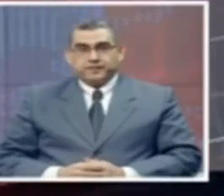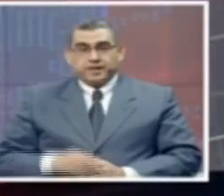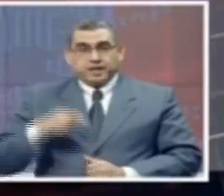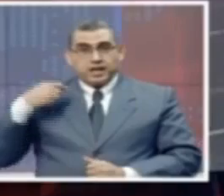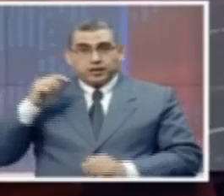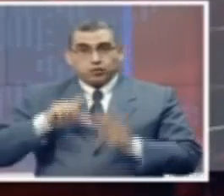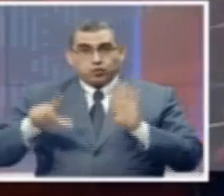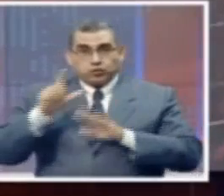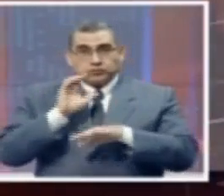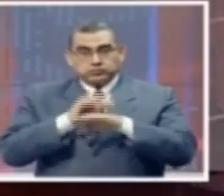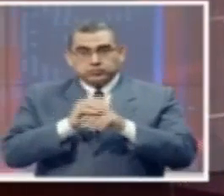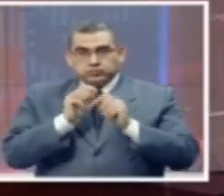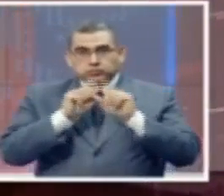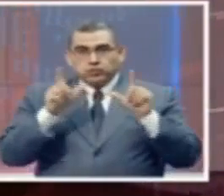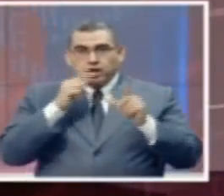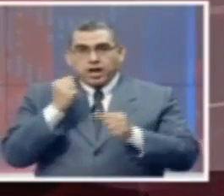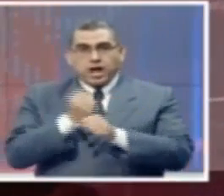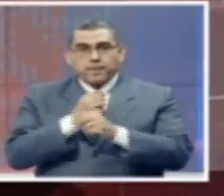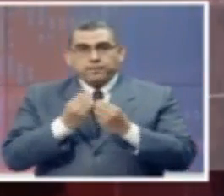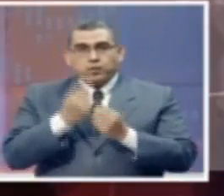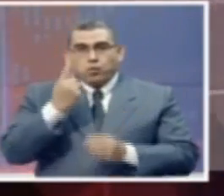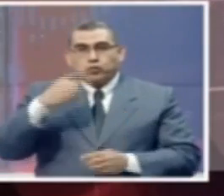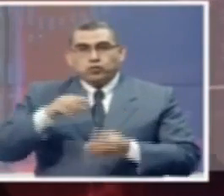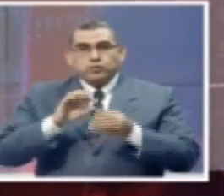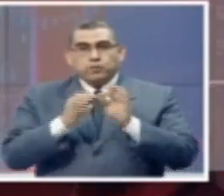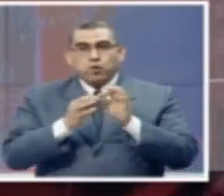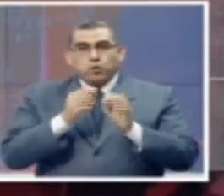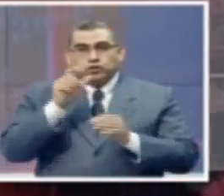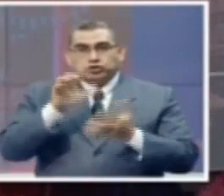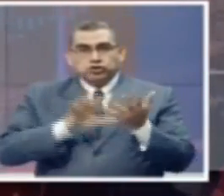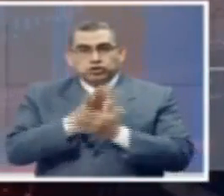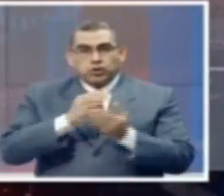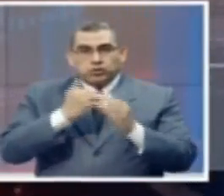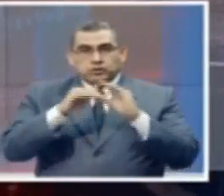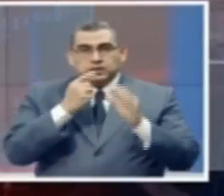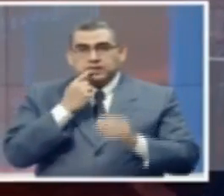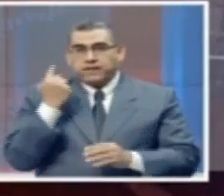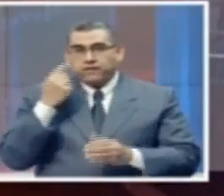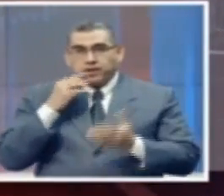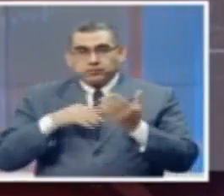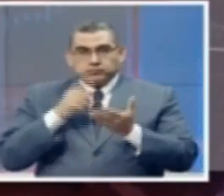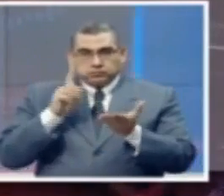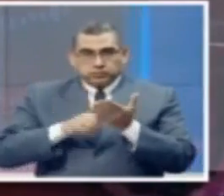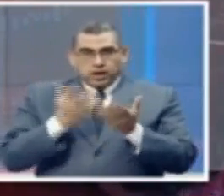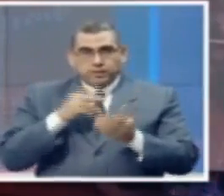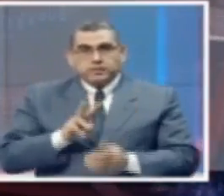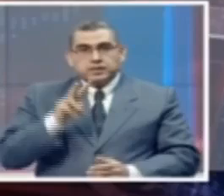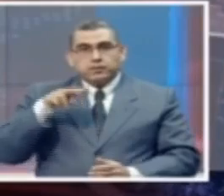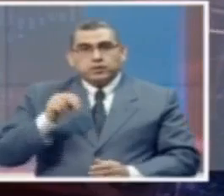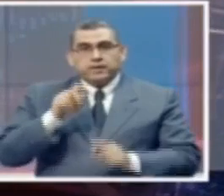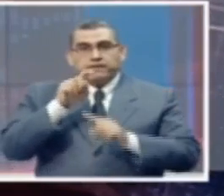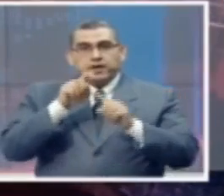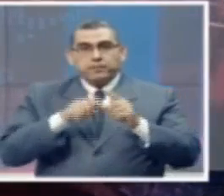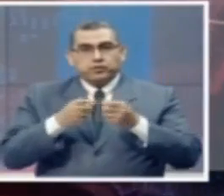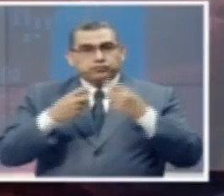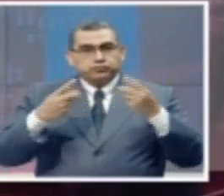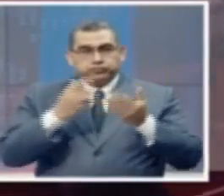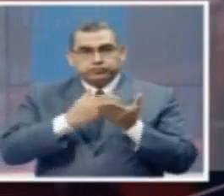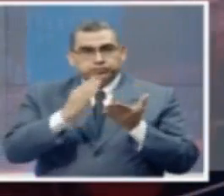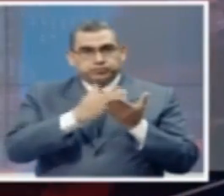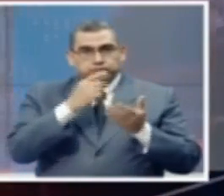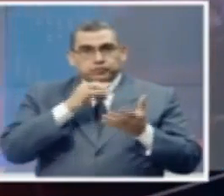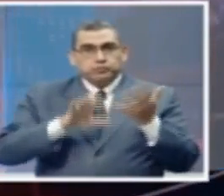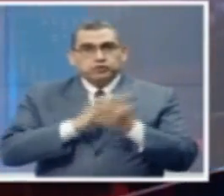رئاسة الوزراء تكشف عن التعامل مع 1.5 مليون شكوى العام الماضي وحسم 87% منها عبر